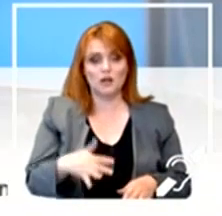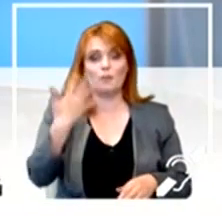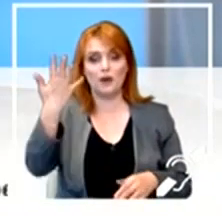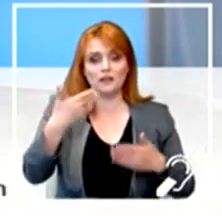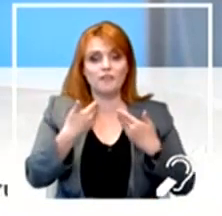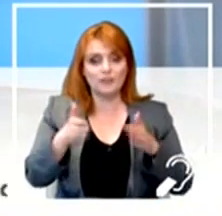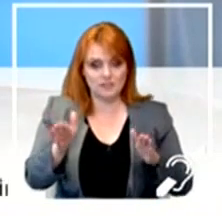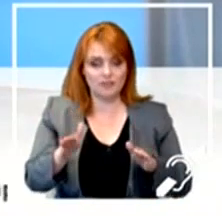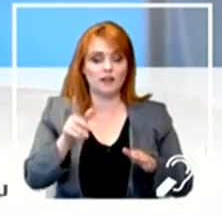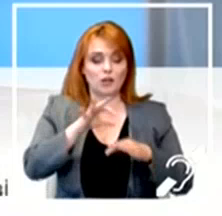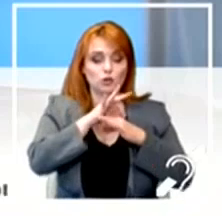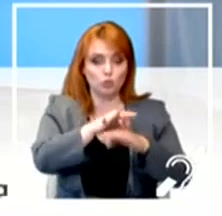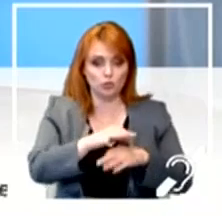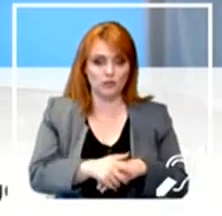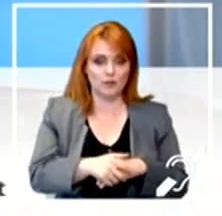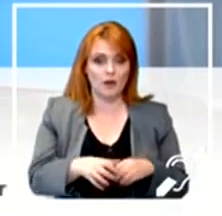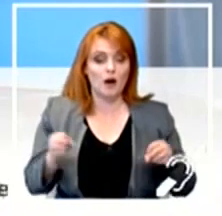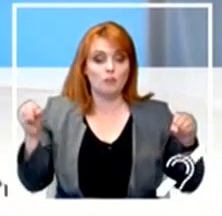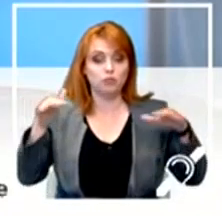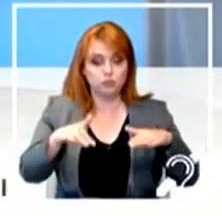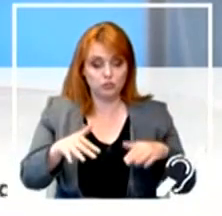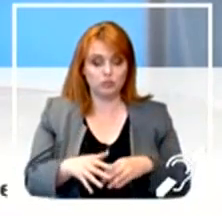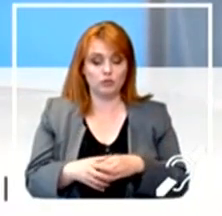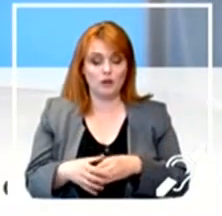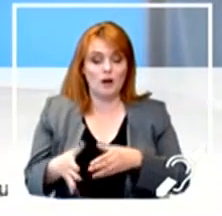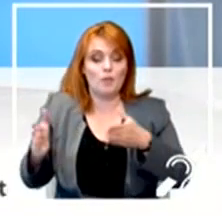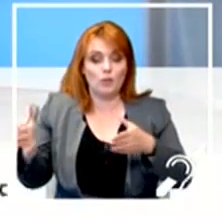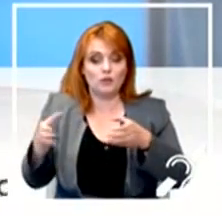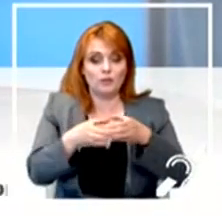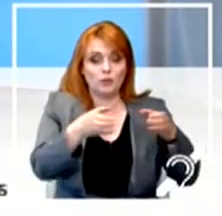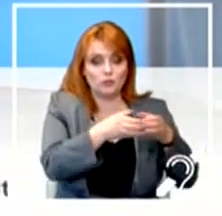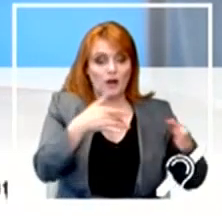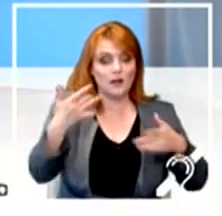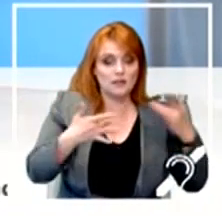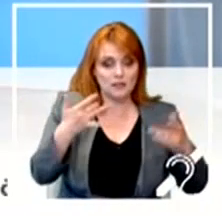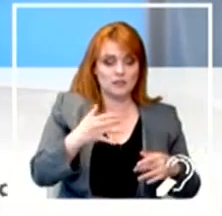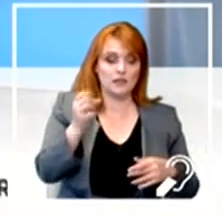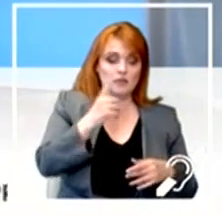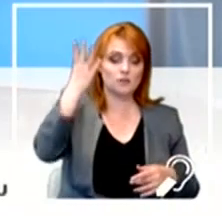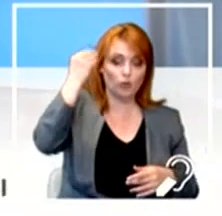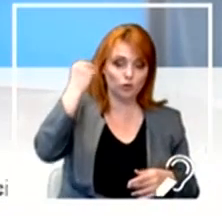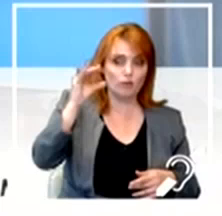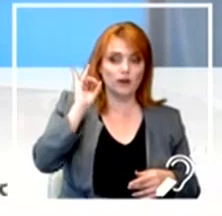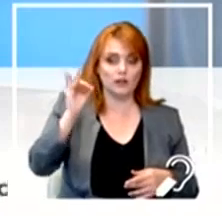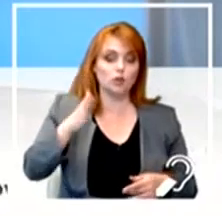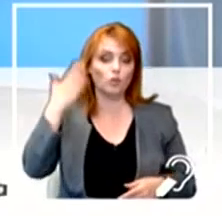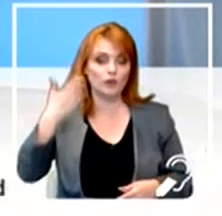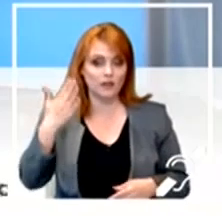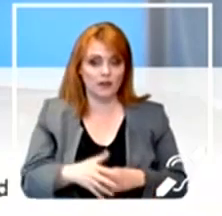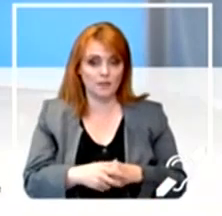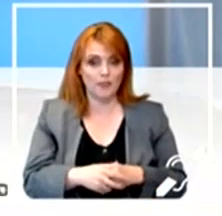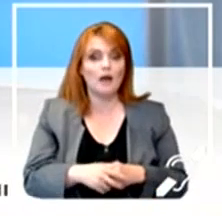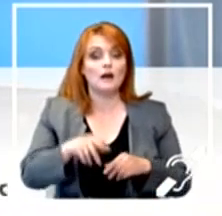al Fanfarelor a adunat 9 colective artistice de pe ambele maluri ale Prutului. A fost semnat și acordul de înfrățire între